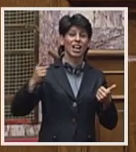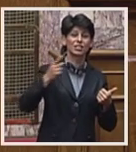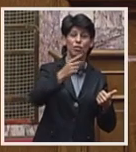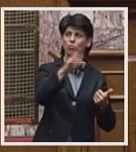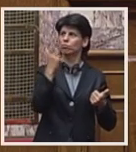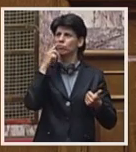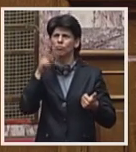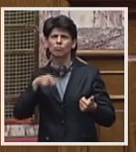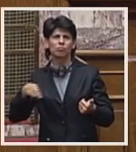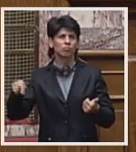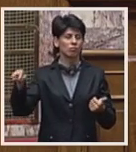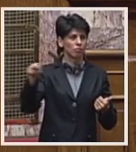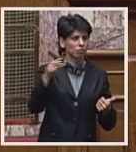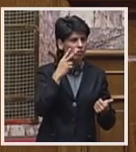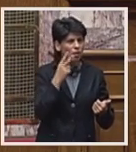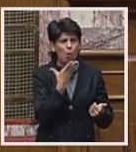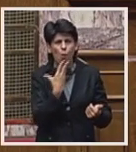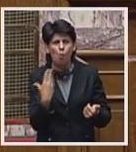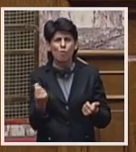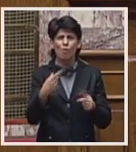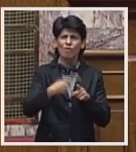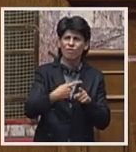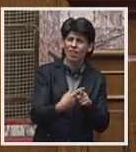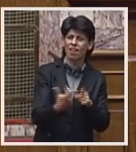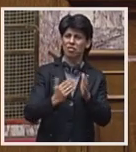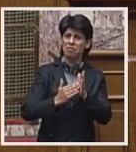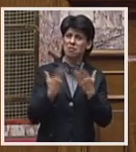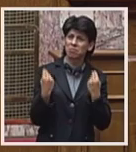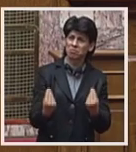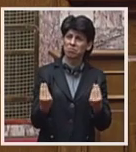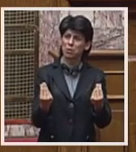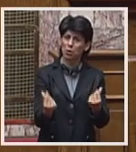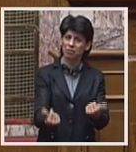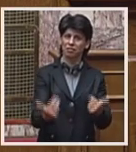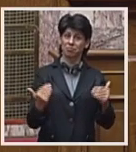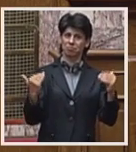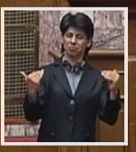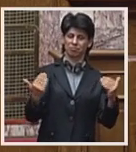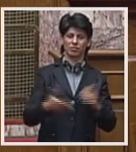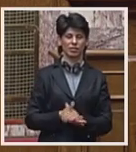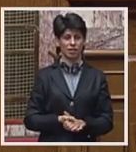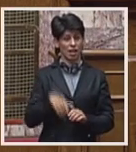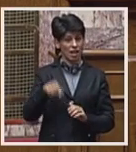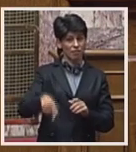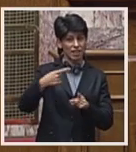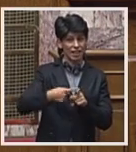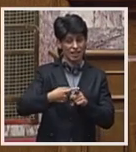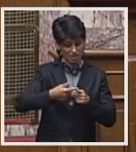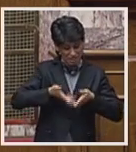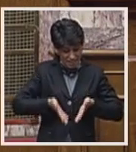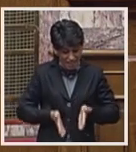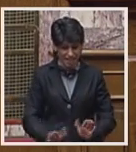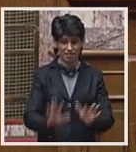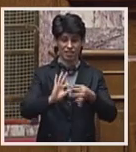να μαγέψει με την φυσική του ομορφιά και τις υπηρεσίες του. Αυτή η Ελλάδα, η γενέτειρα του Ολυμπισμού,